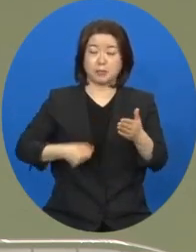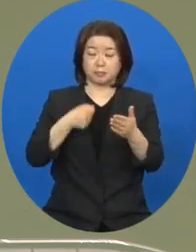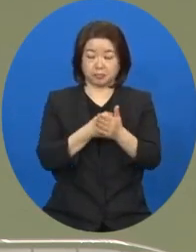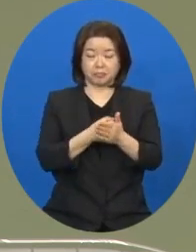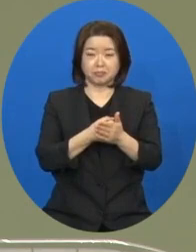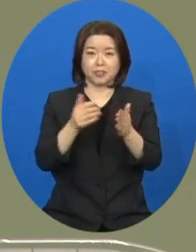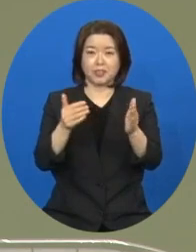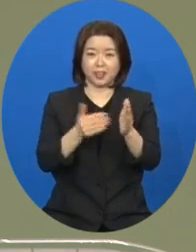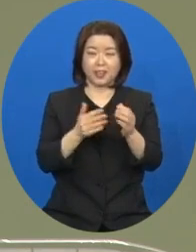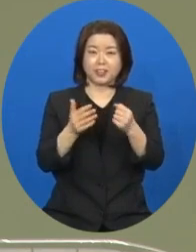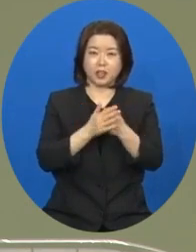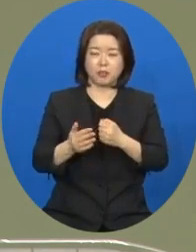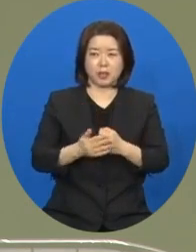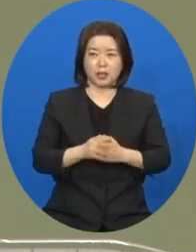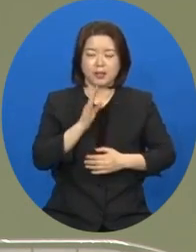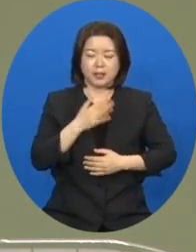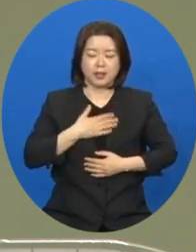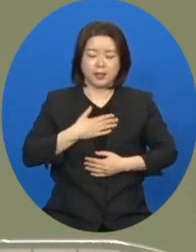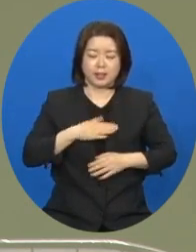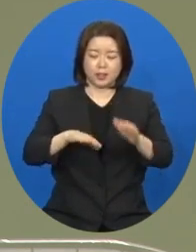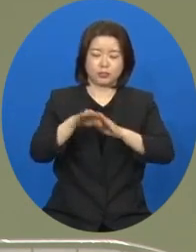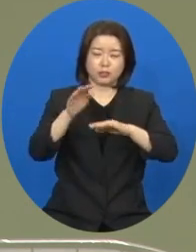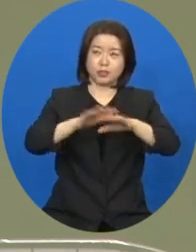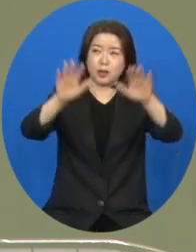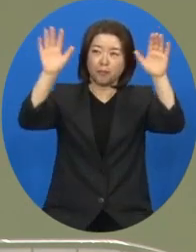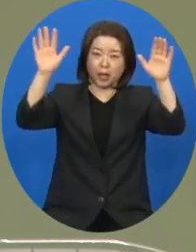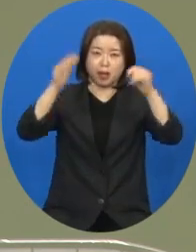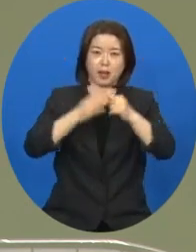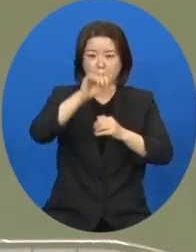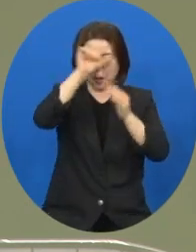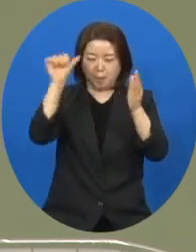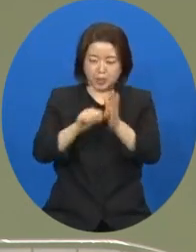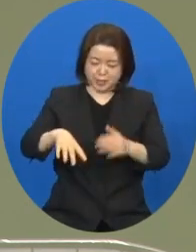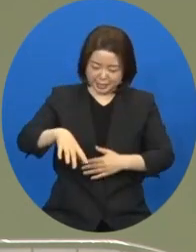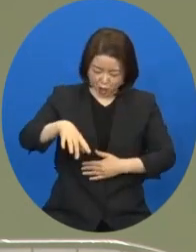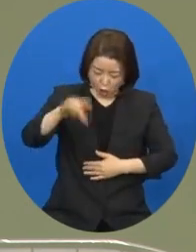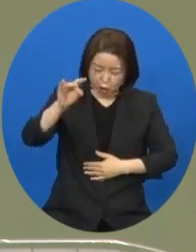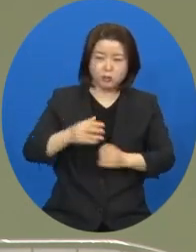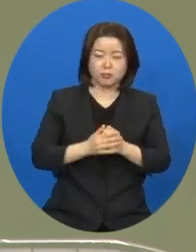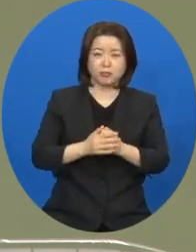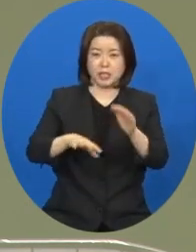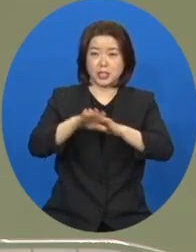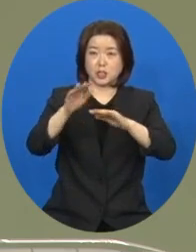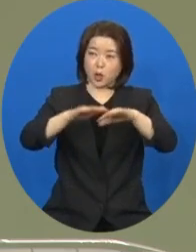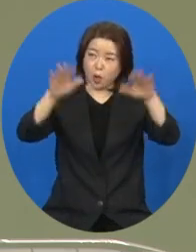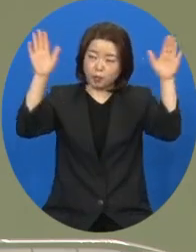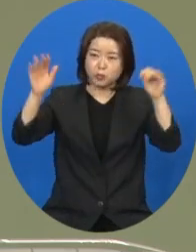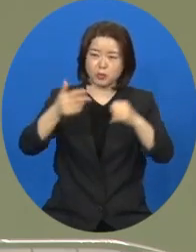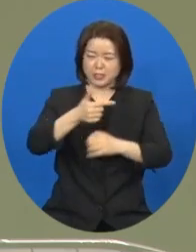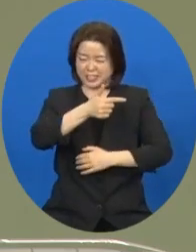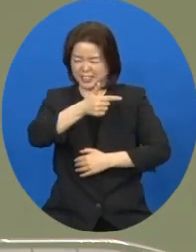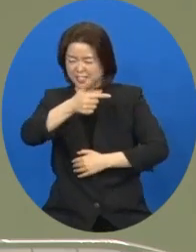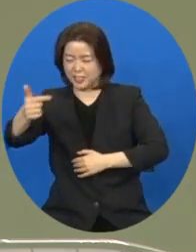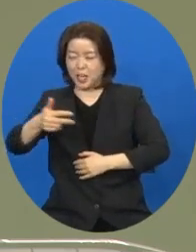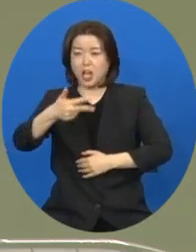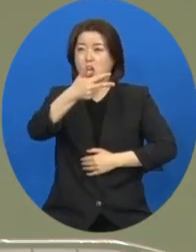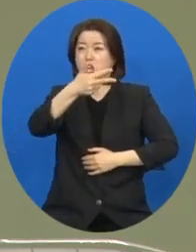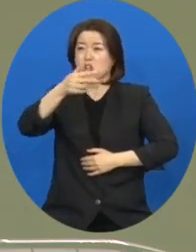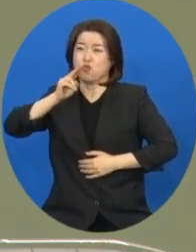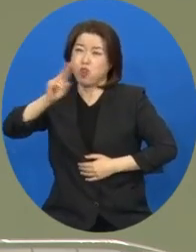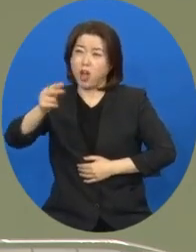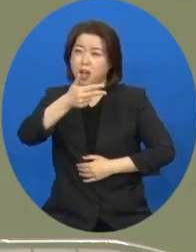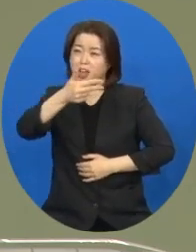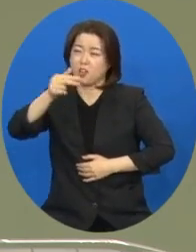했으니까 진짜 두 손 들고 자기 평생 처음 그렇게 소리를 질러서 주여, 주여